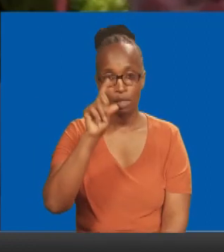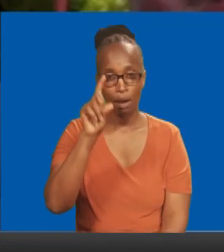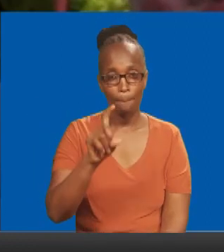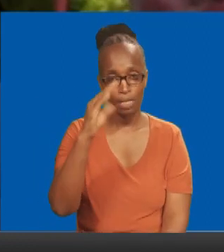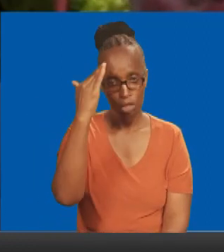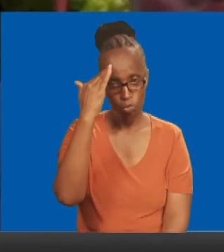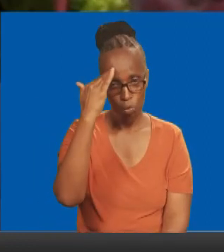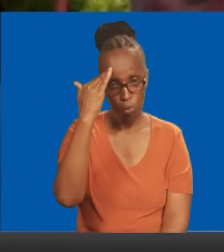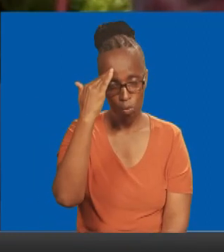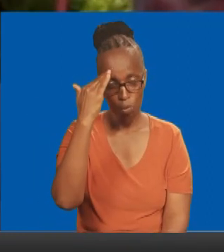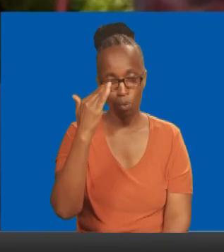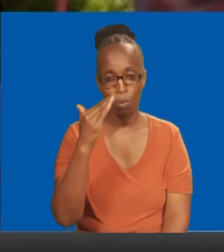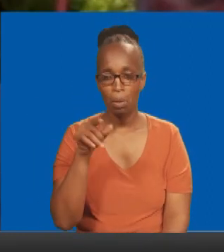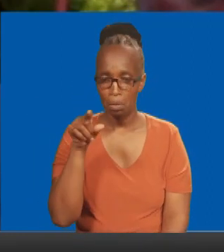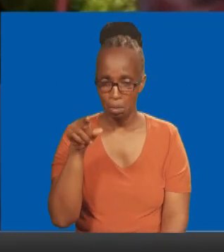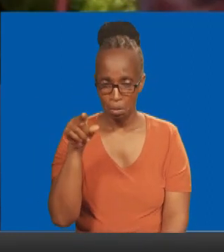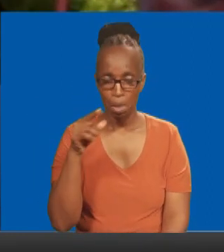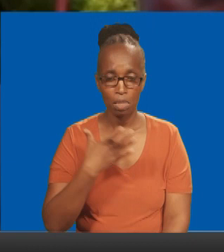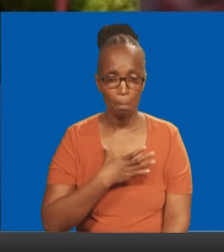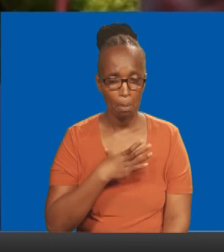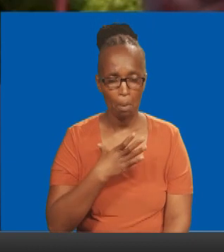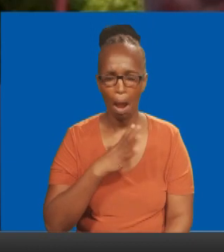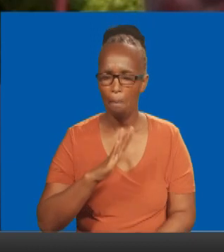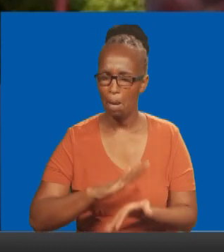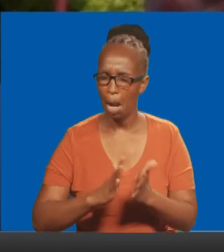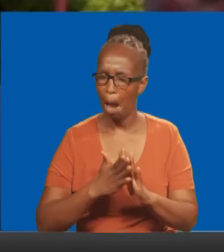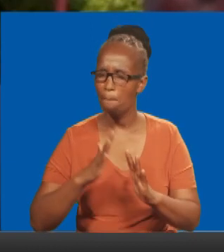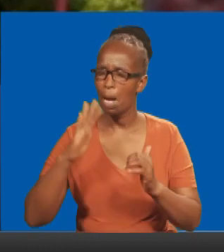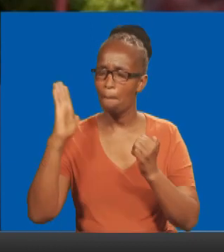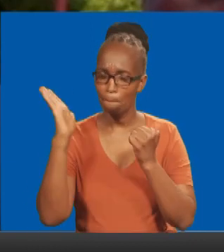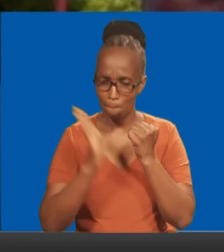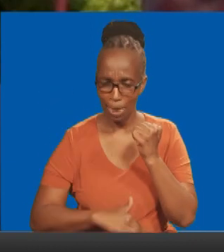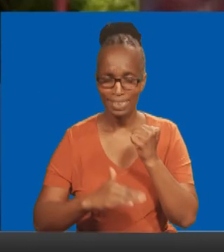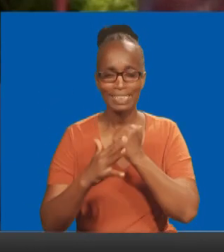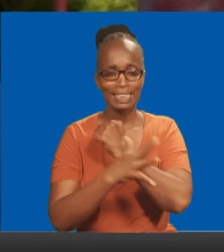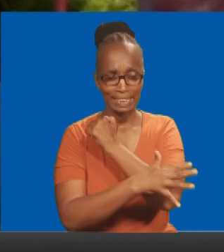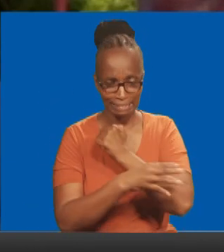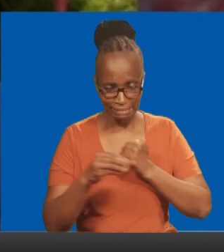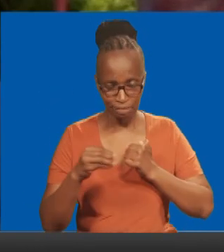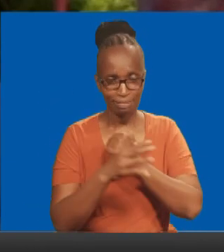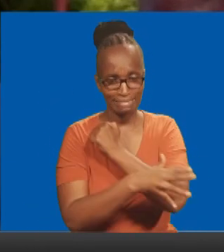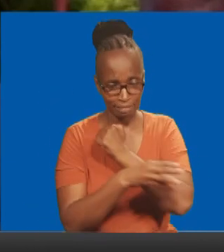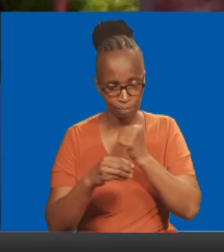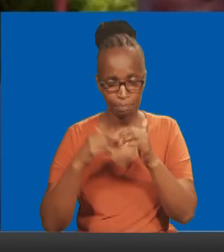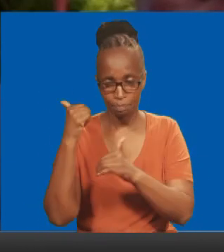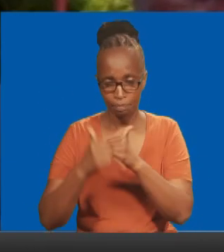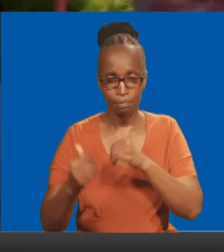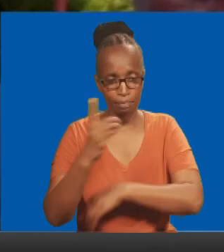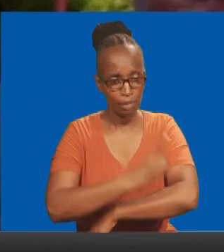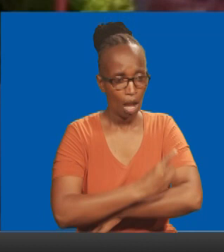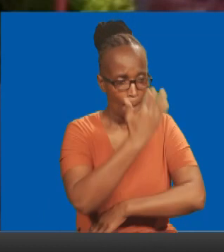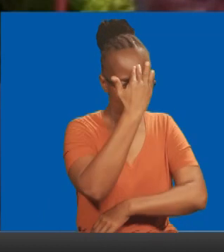kwamba hao bandits wamekuwa daring, wanafanya raid every day from